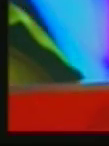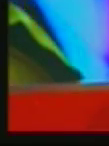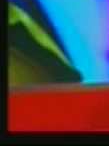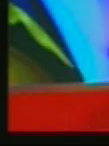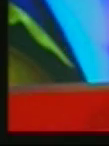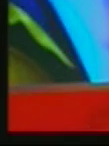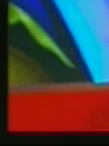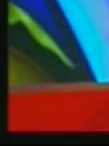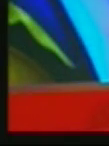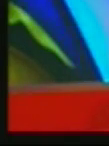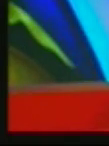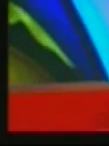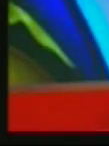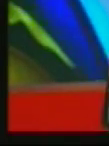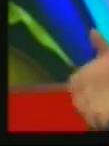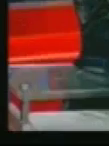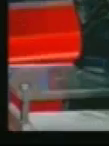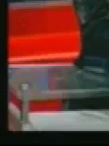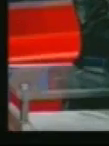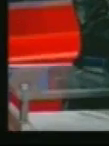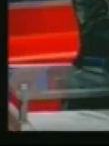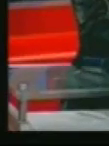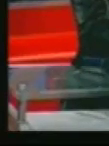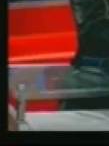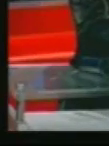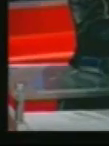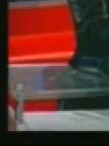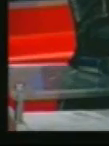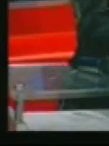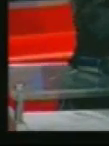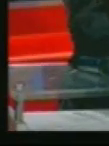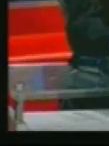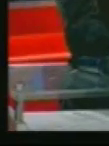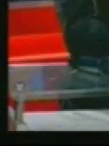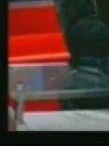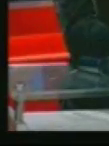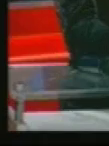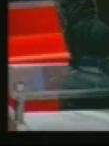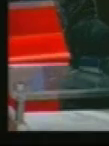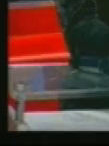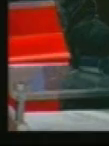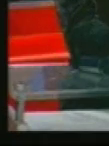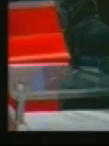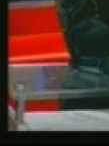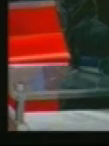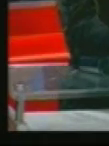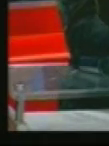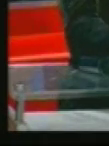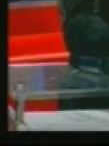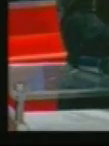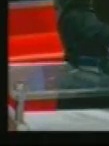פשע. אל תקטין את זה. אלבז, מה קורה עם המעל תמיכה שלי? אני ניסיתי להרים, אבל